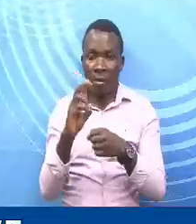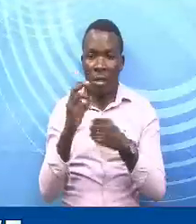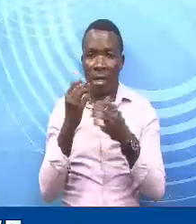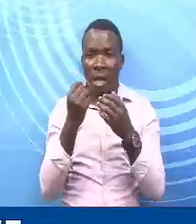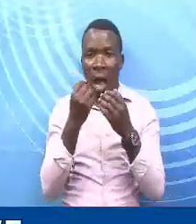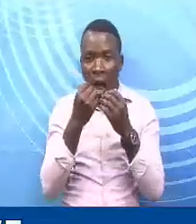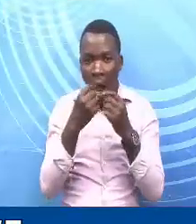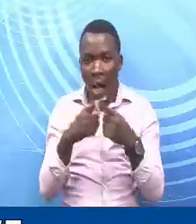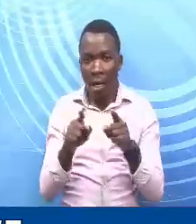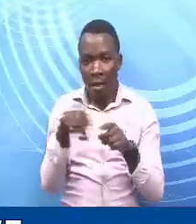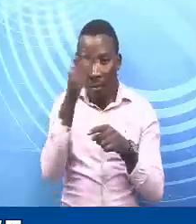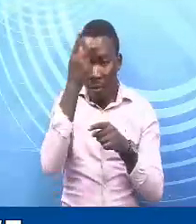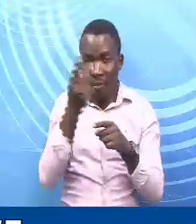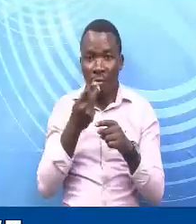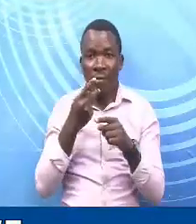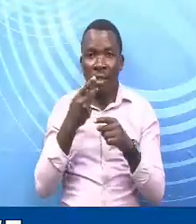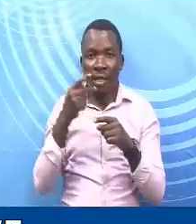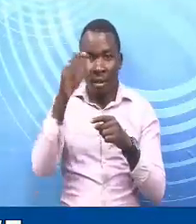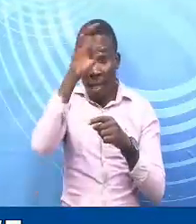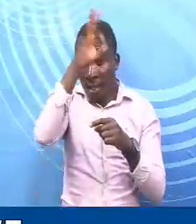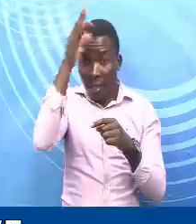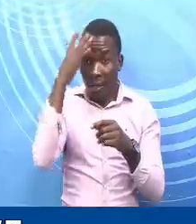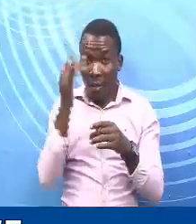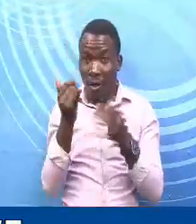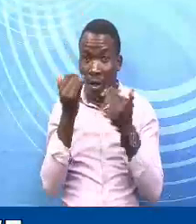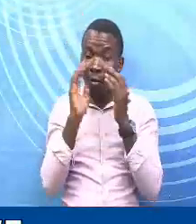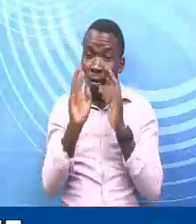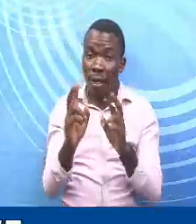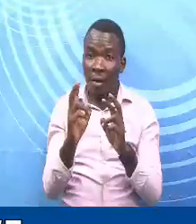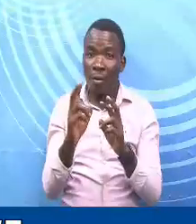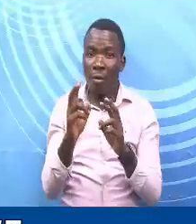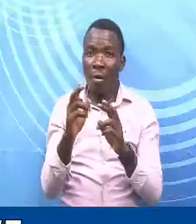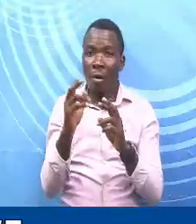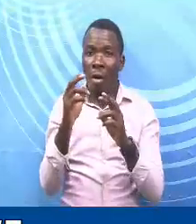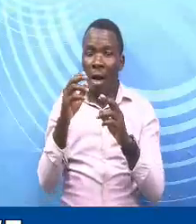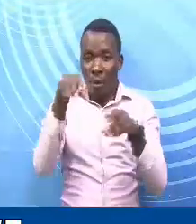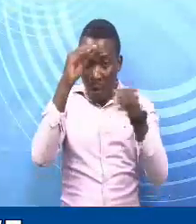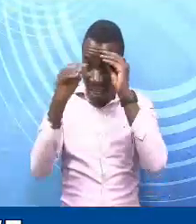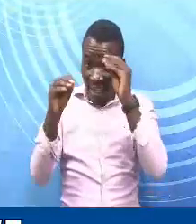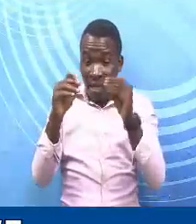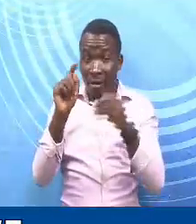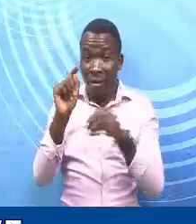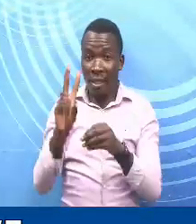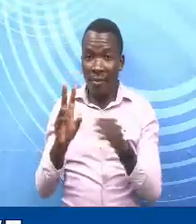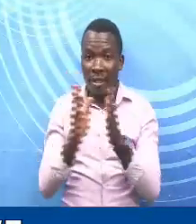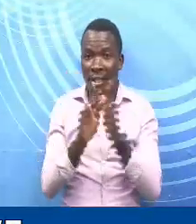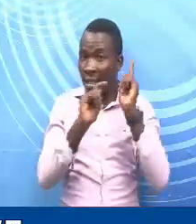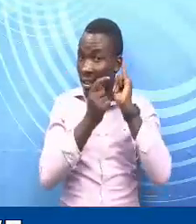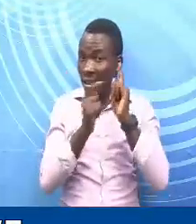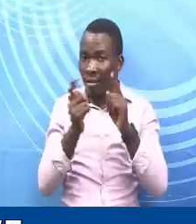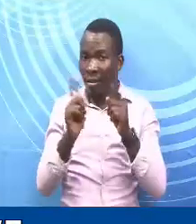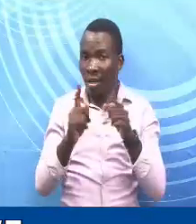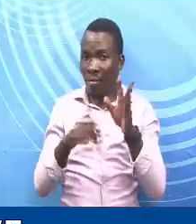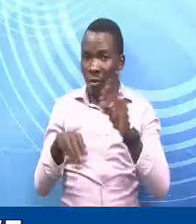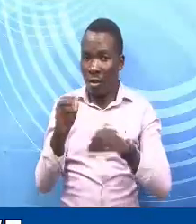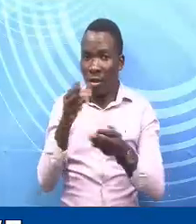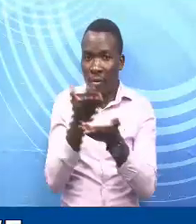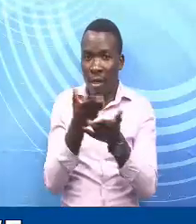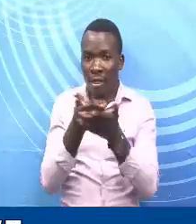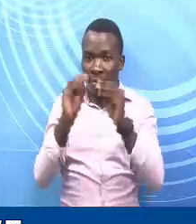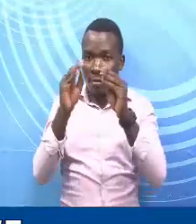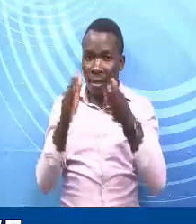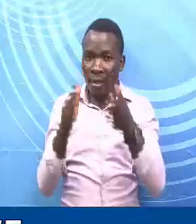zo kwigira ku maradiyo na televiziyo babona zitatanze umusaruro, bagasaba abarimu n'ubuyobozi bw'amashuri gukora iyo bwabaga kugira ngo aba bana bongere basubire